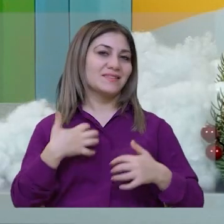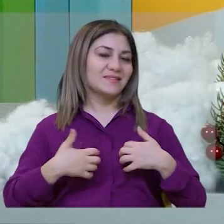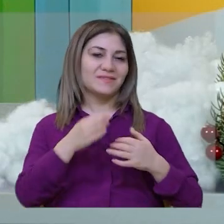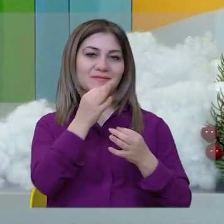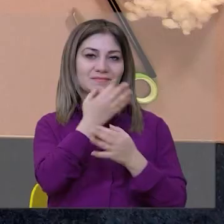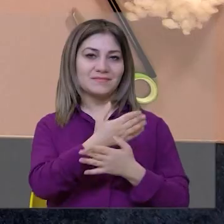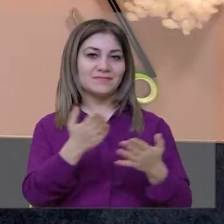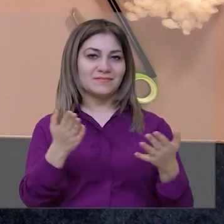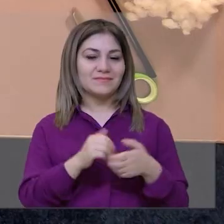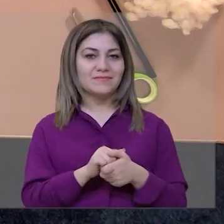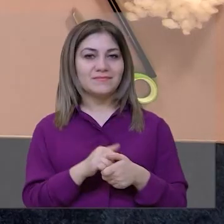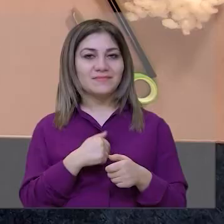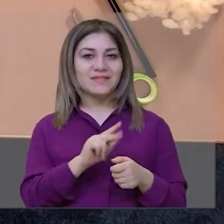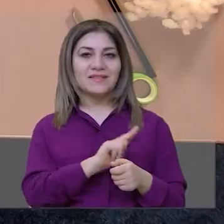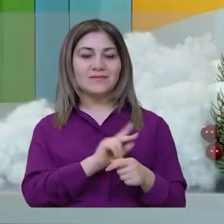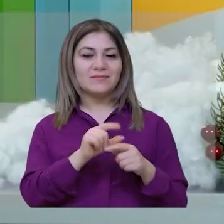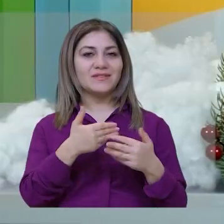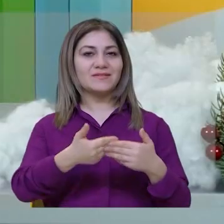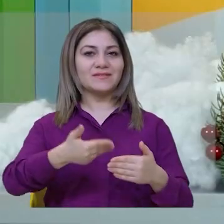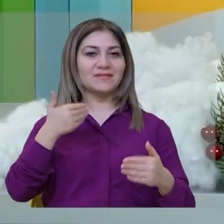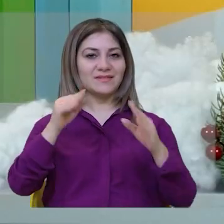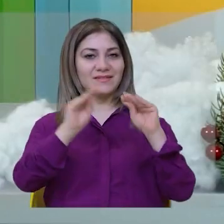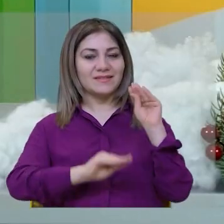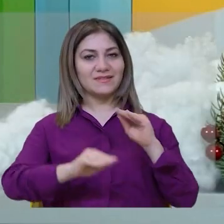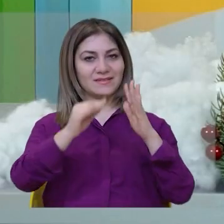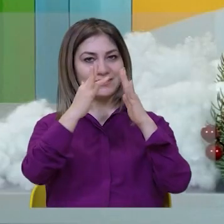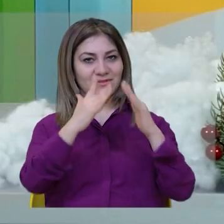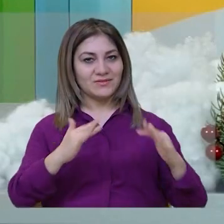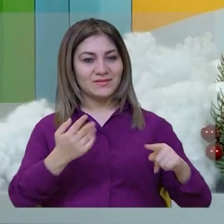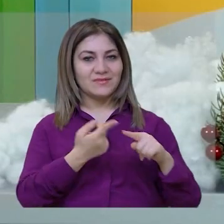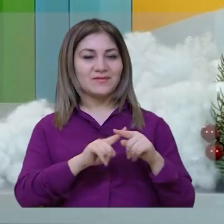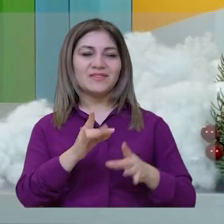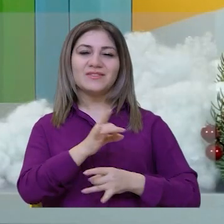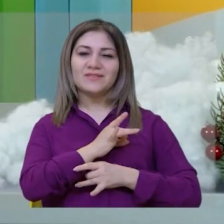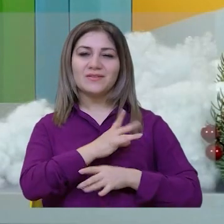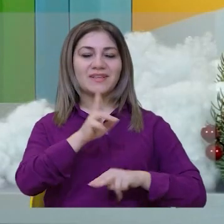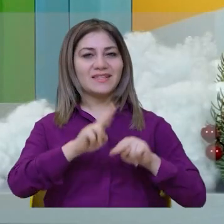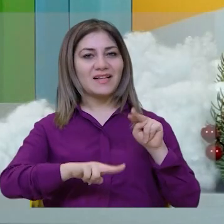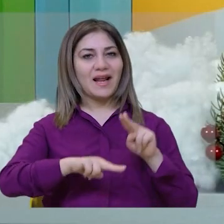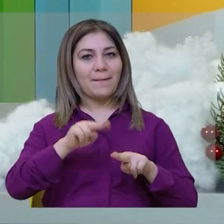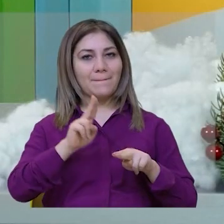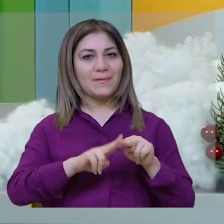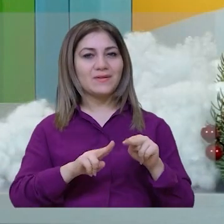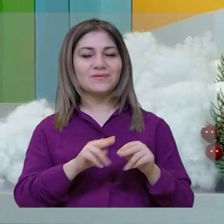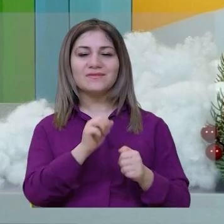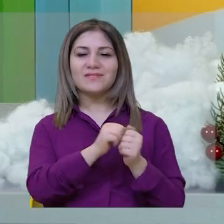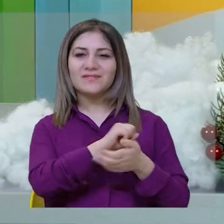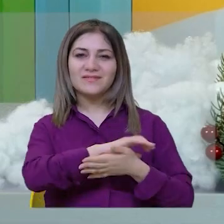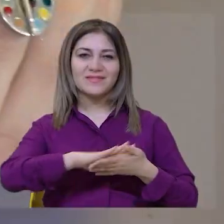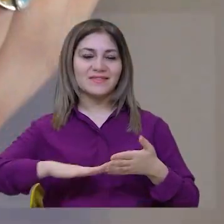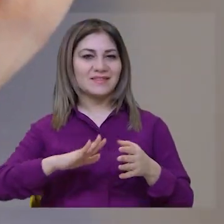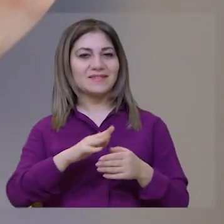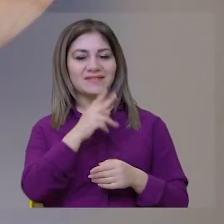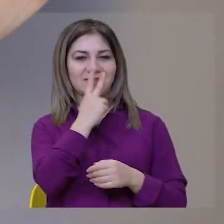ոնց ցանկանում եք։ Ես օրինակ սիրում եմ ավելի վաղ զարդարել երևնին, որպեսզի տոնական տրամադրությունը ամբողջ ընթացքում ինձ հետ